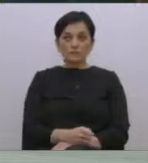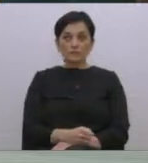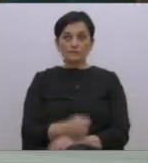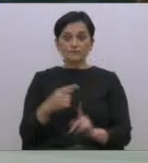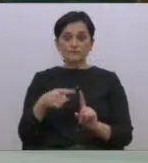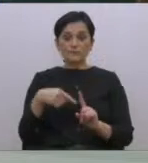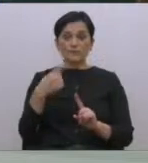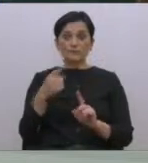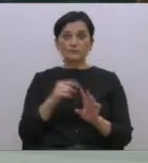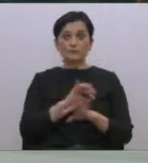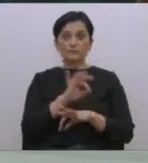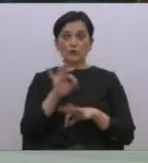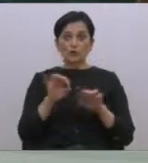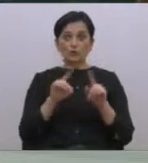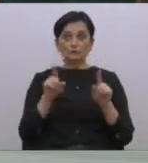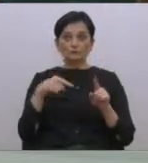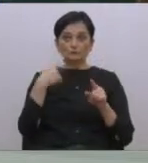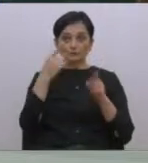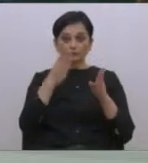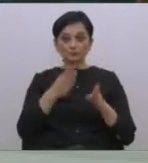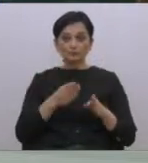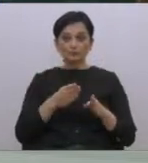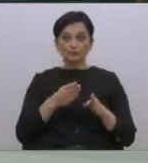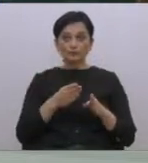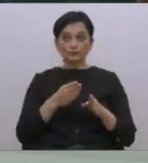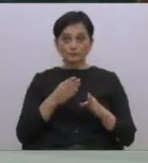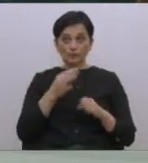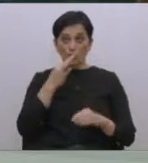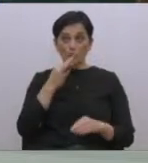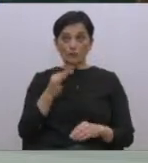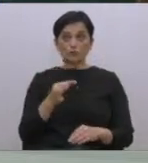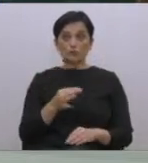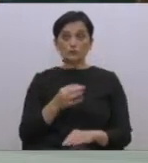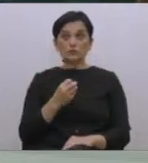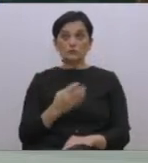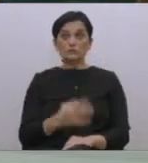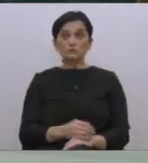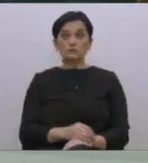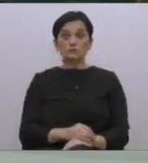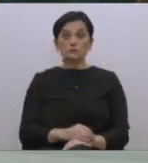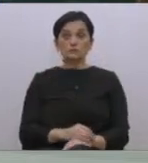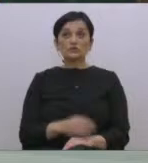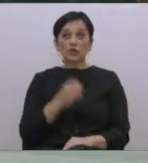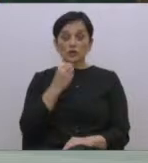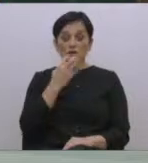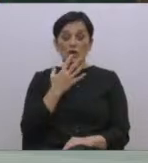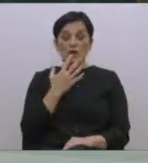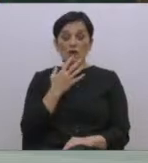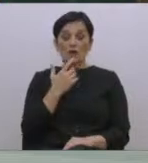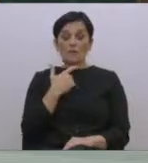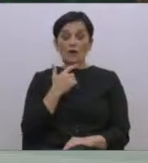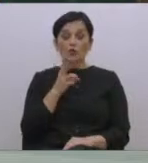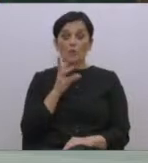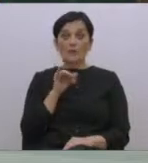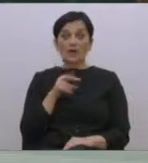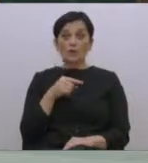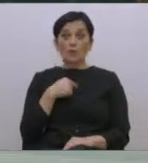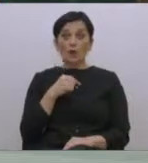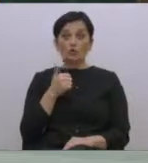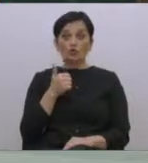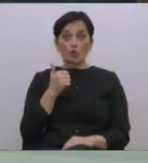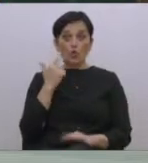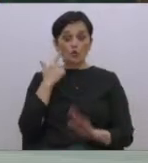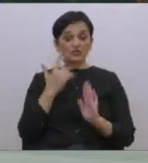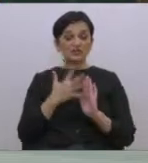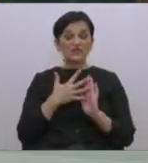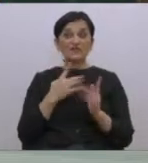შემდეგი პროექტი ამ პაკეტში პერსონალ მონაცემზე დაცვის თუ პასუხან კიბათ დიახ ბატონო მიხეილ მე როგორც ხვდები აქ